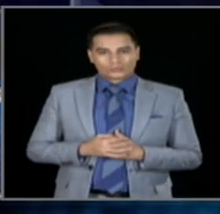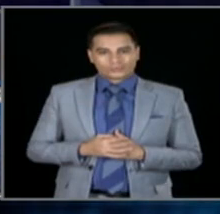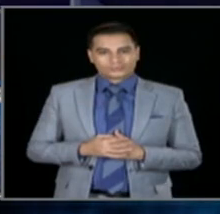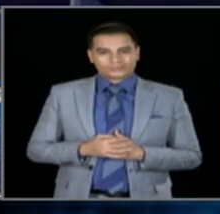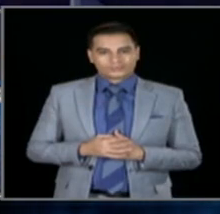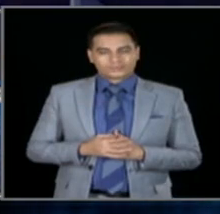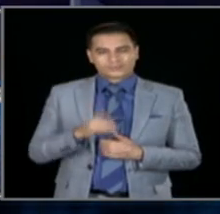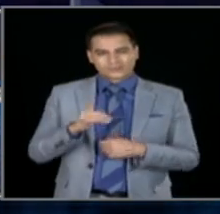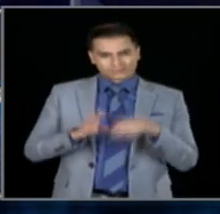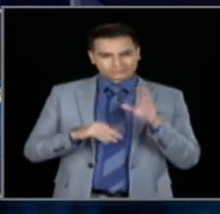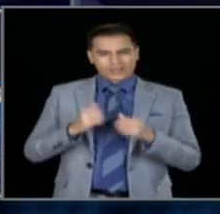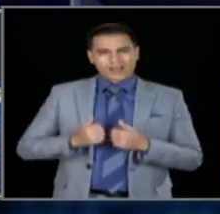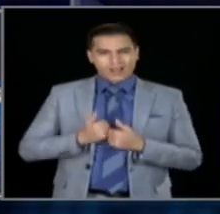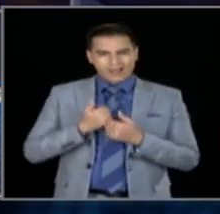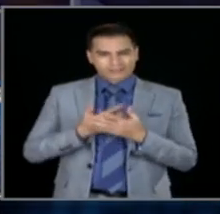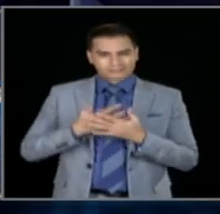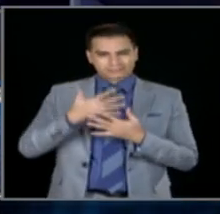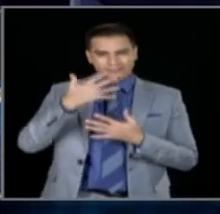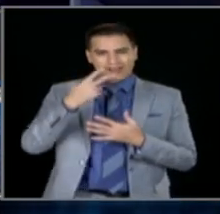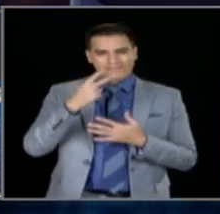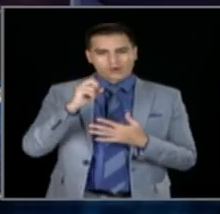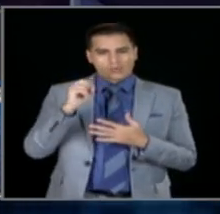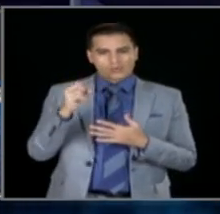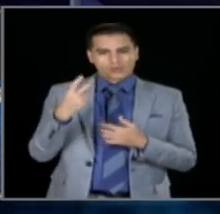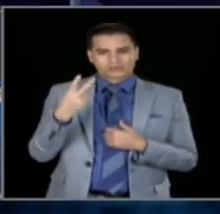سيره ذاتيه نشرت في 2020